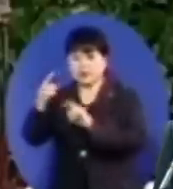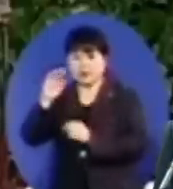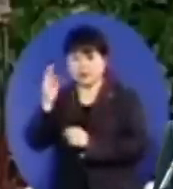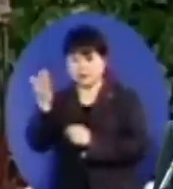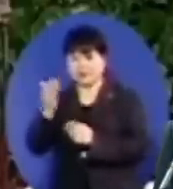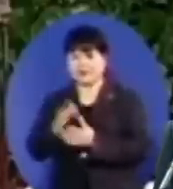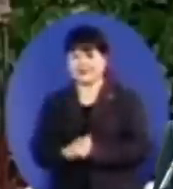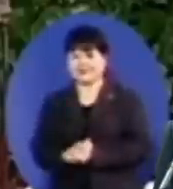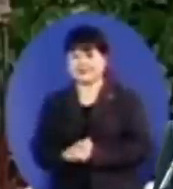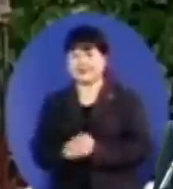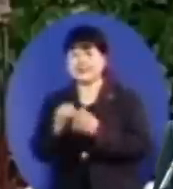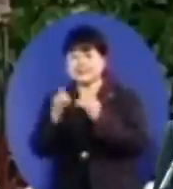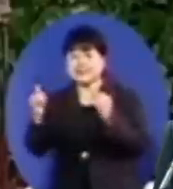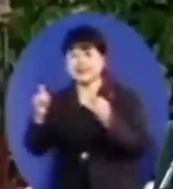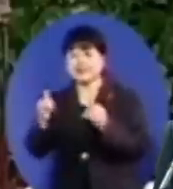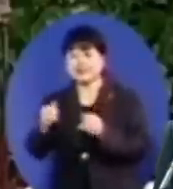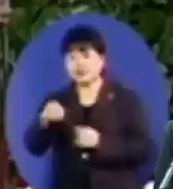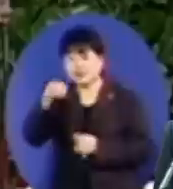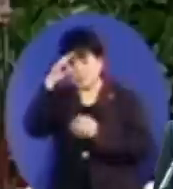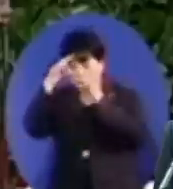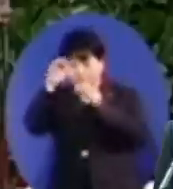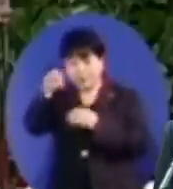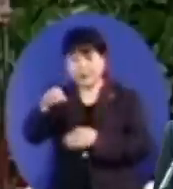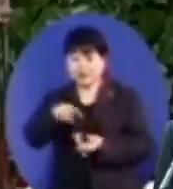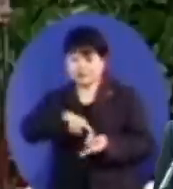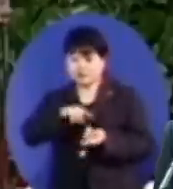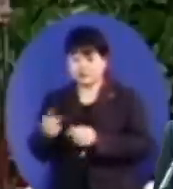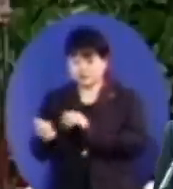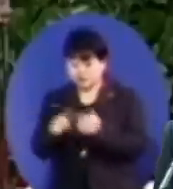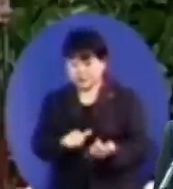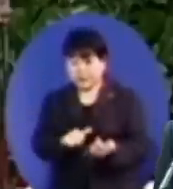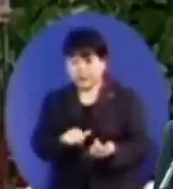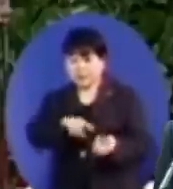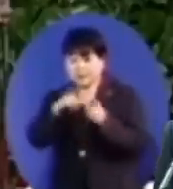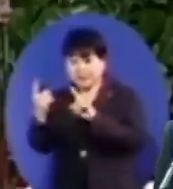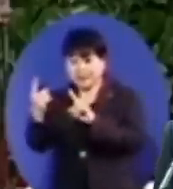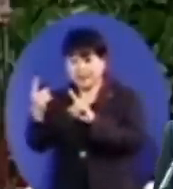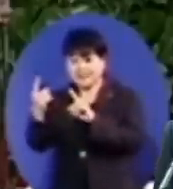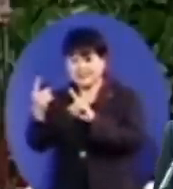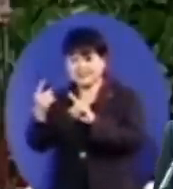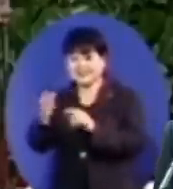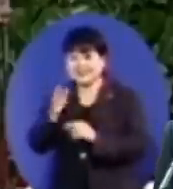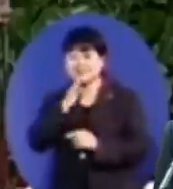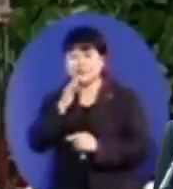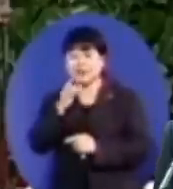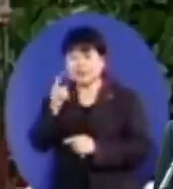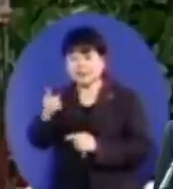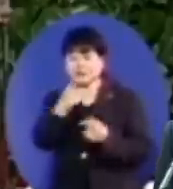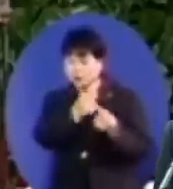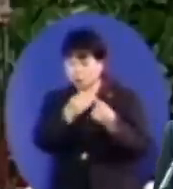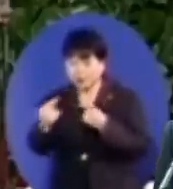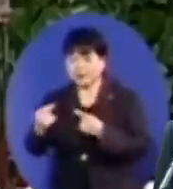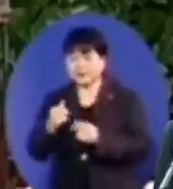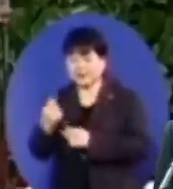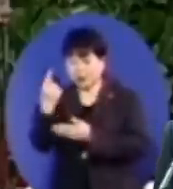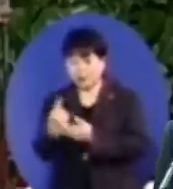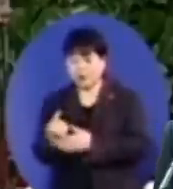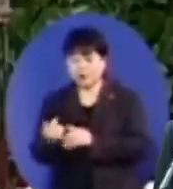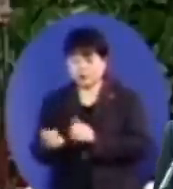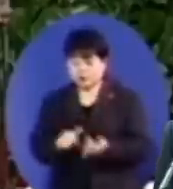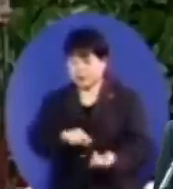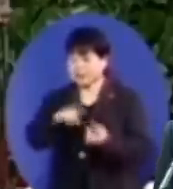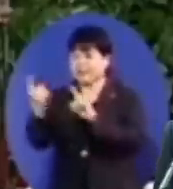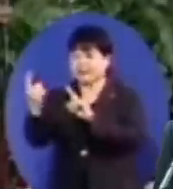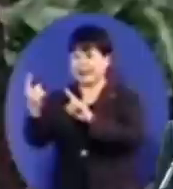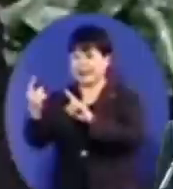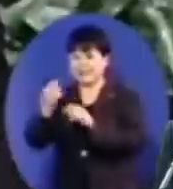것입니다. 사람들이 보는 앞에서 자기 죽었다가 살아나야 당신도 날 따라오면 죽었다가 살아납니다.